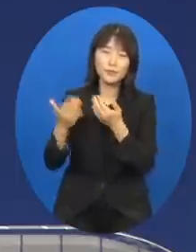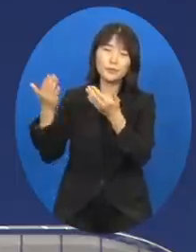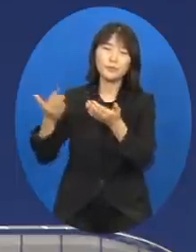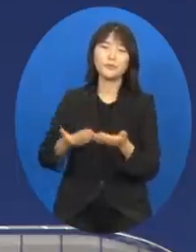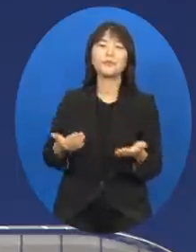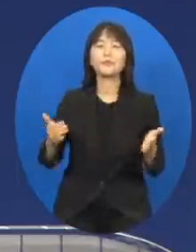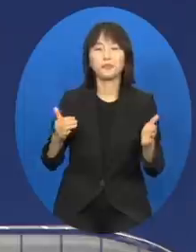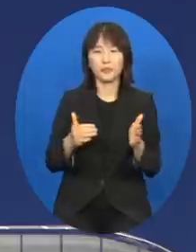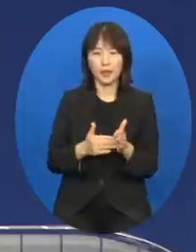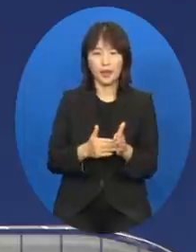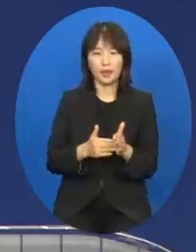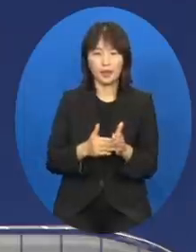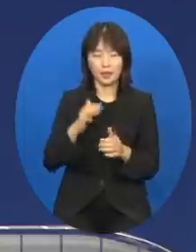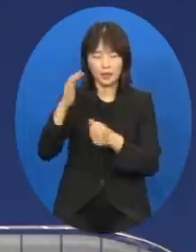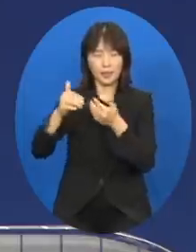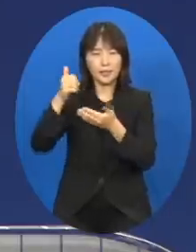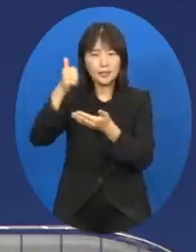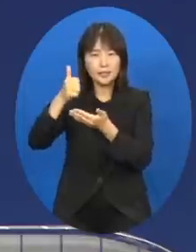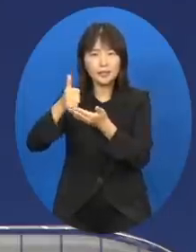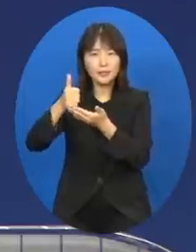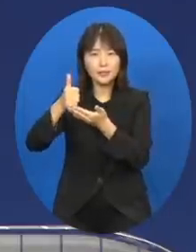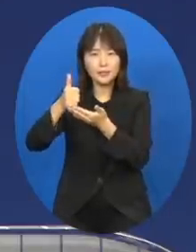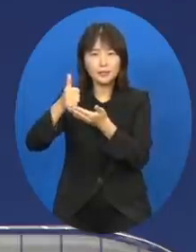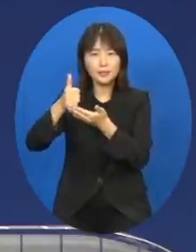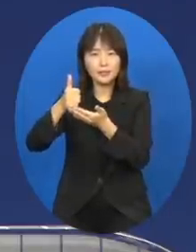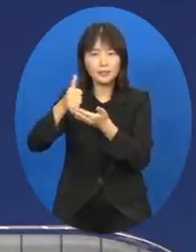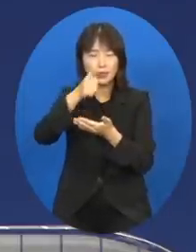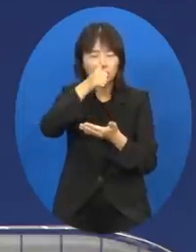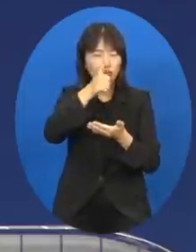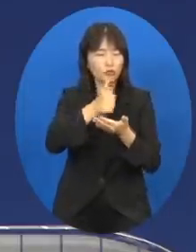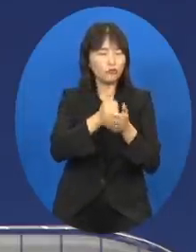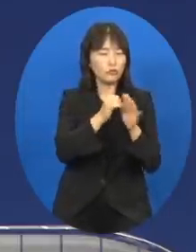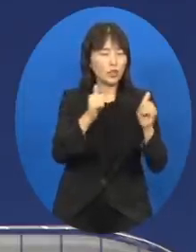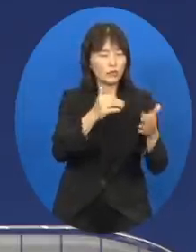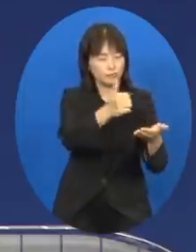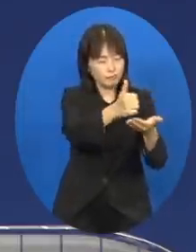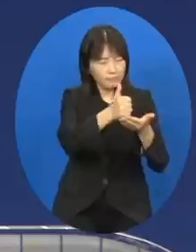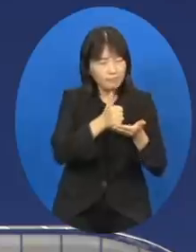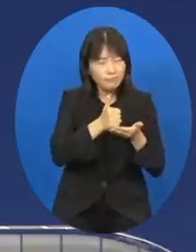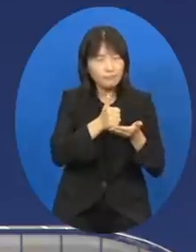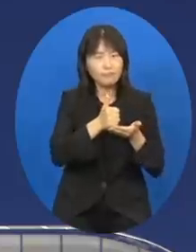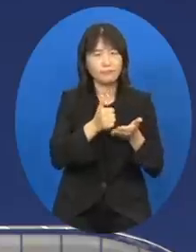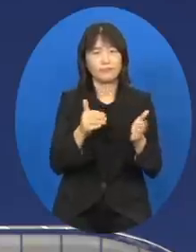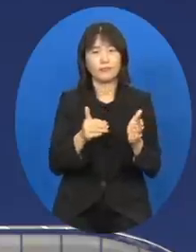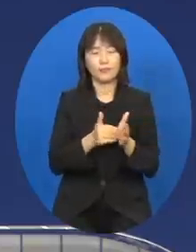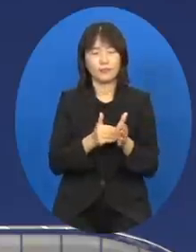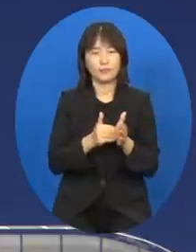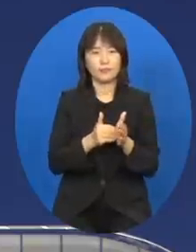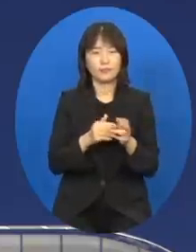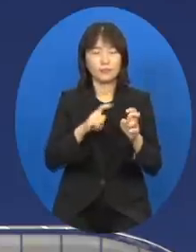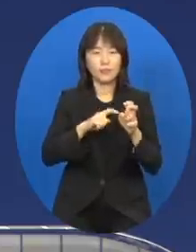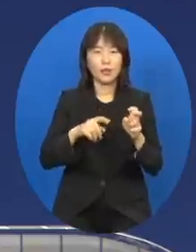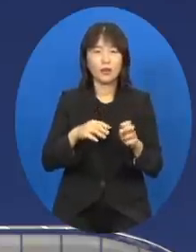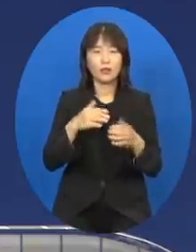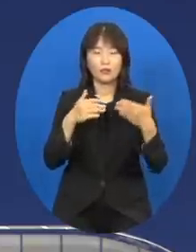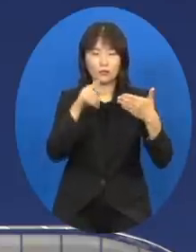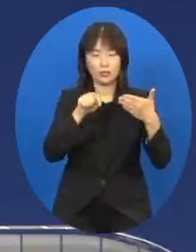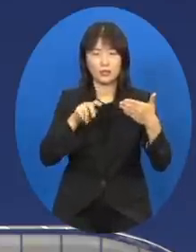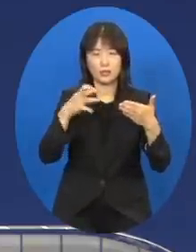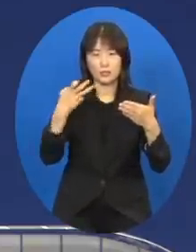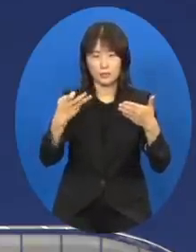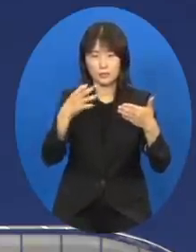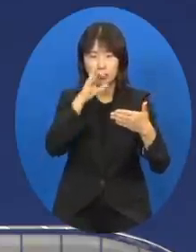받았습니다. 하나님이 죄인을 초청하셨어요. 마태복음 9장 13절에 보면